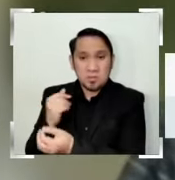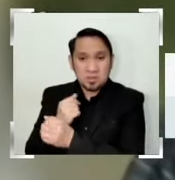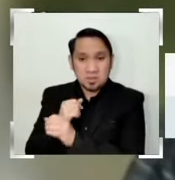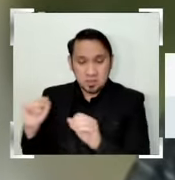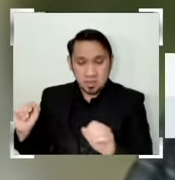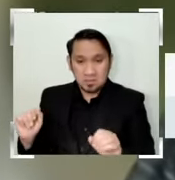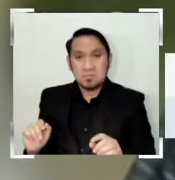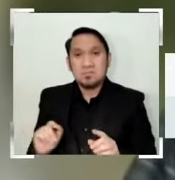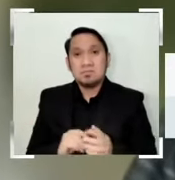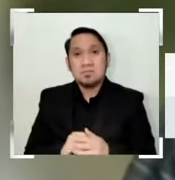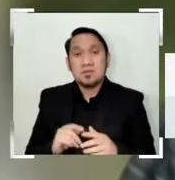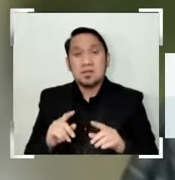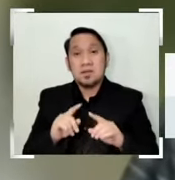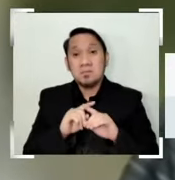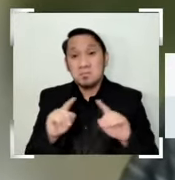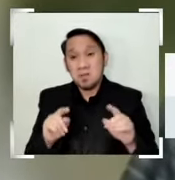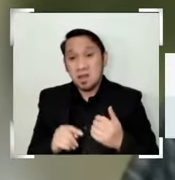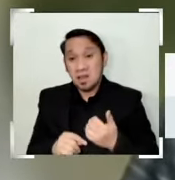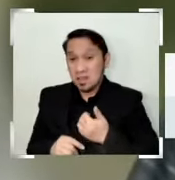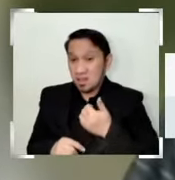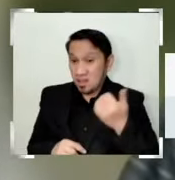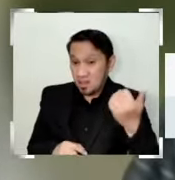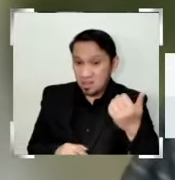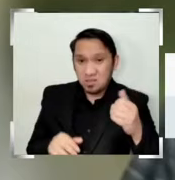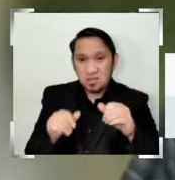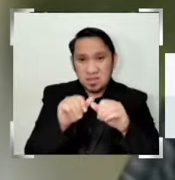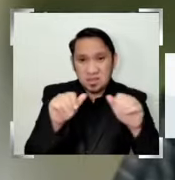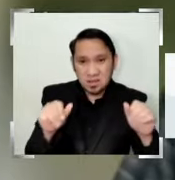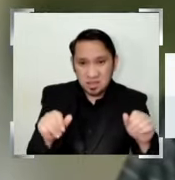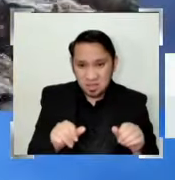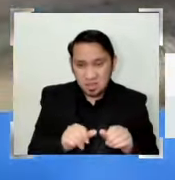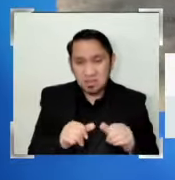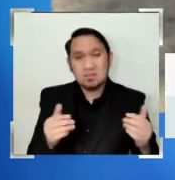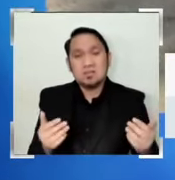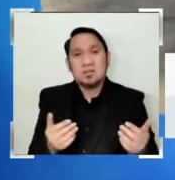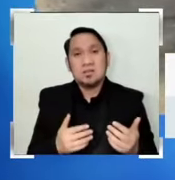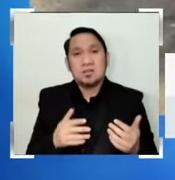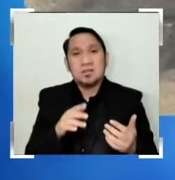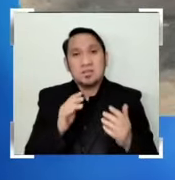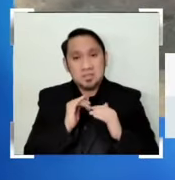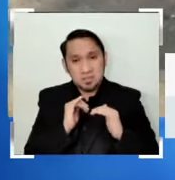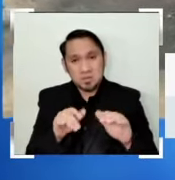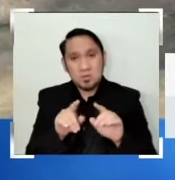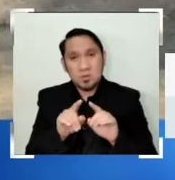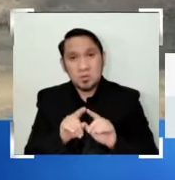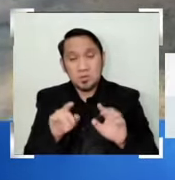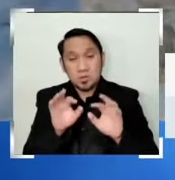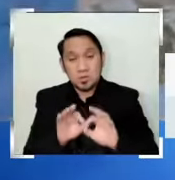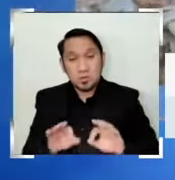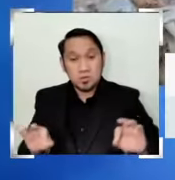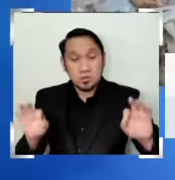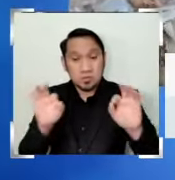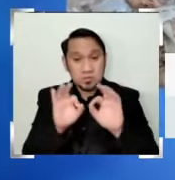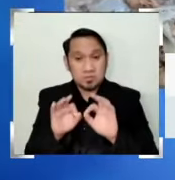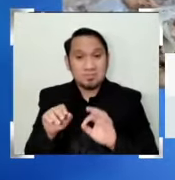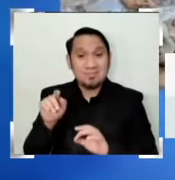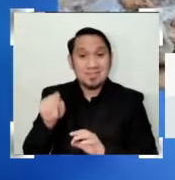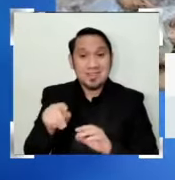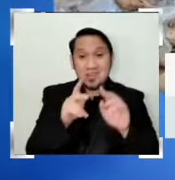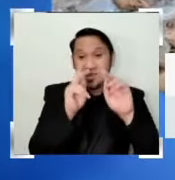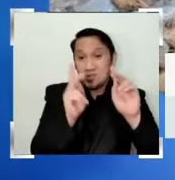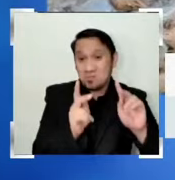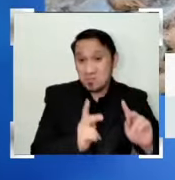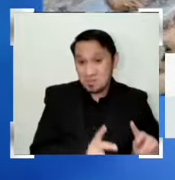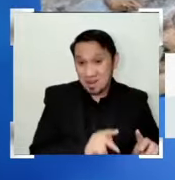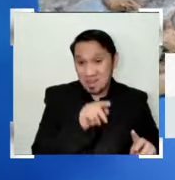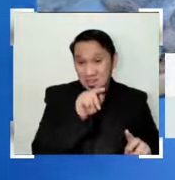that, the other areas are equally important. Ang mga taga-Cuyo sa Palawan gumawa na ng